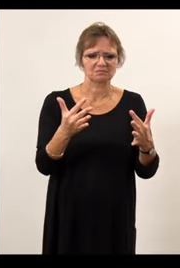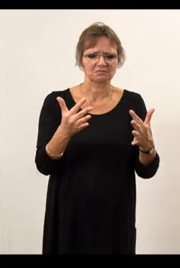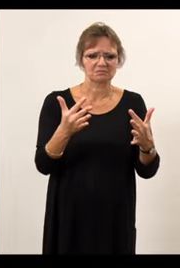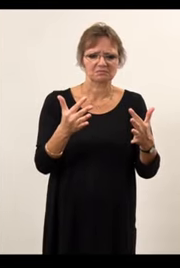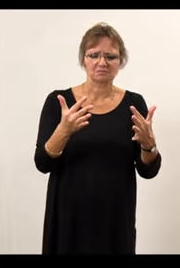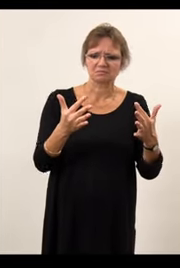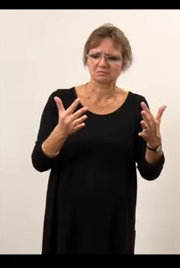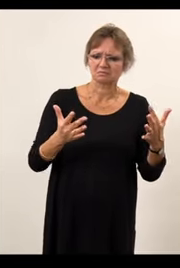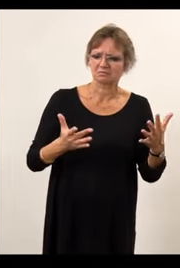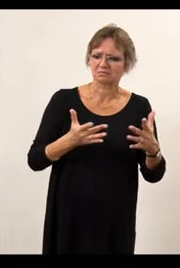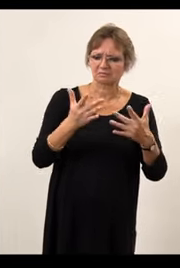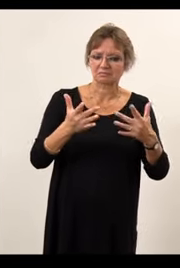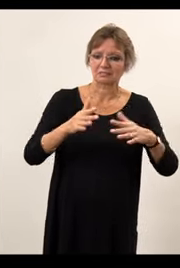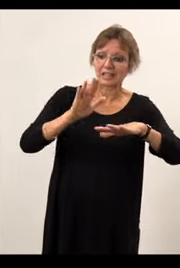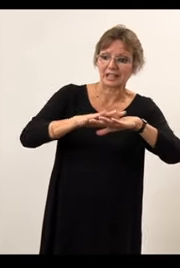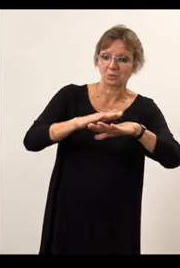je crois...